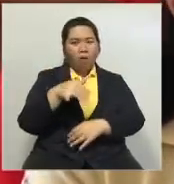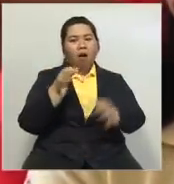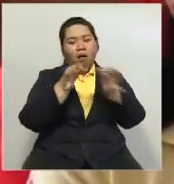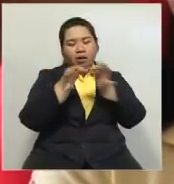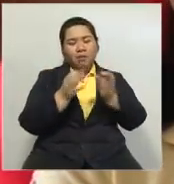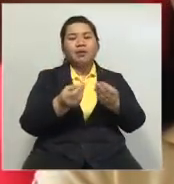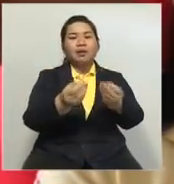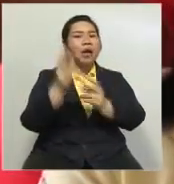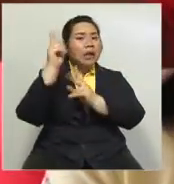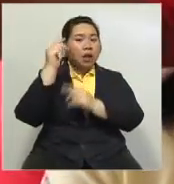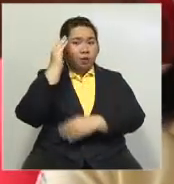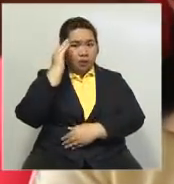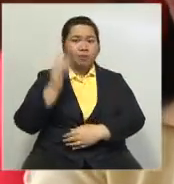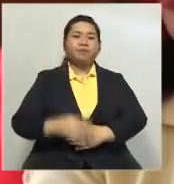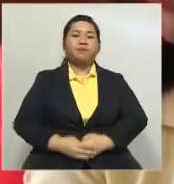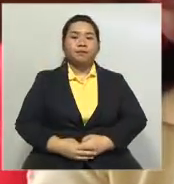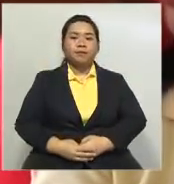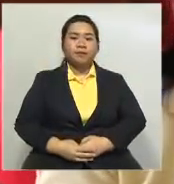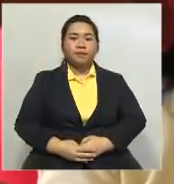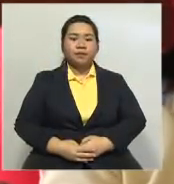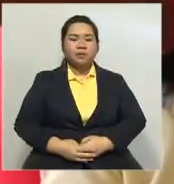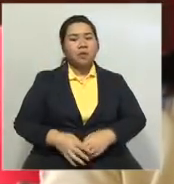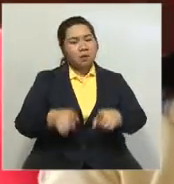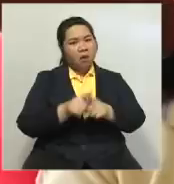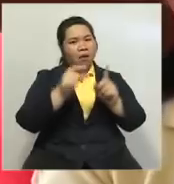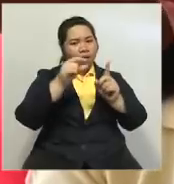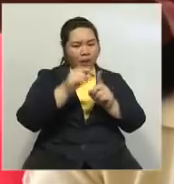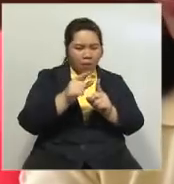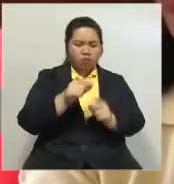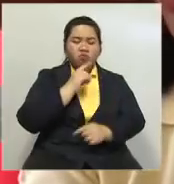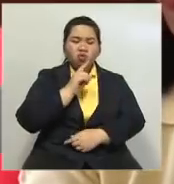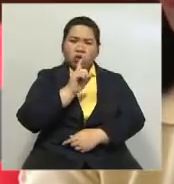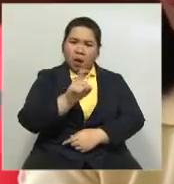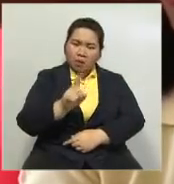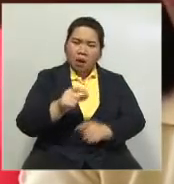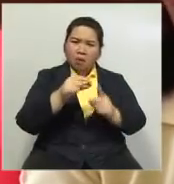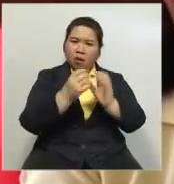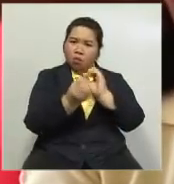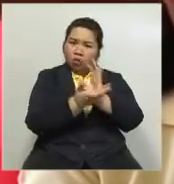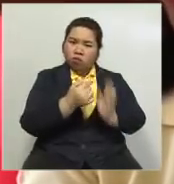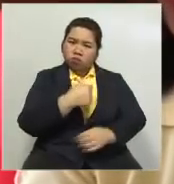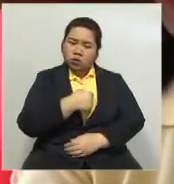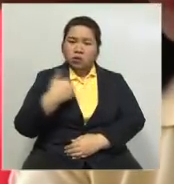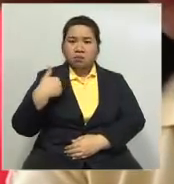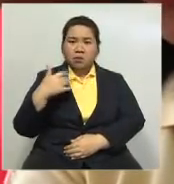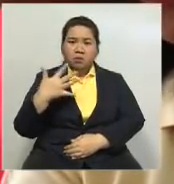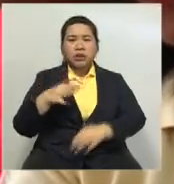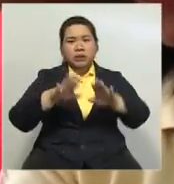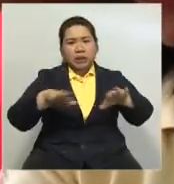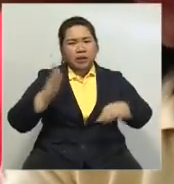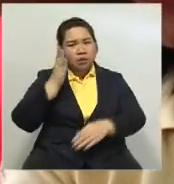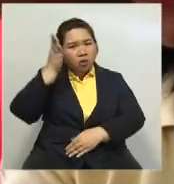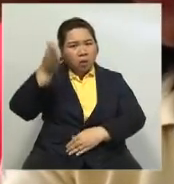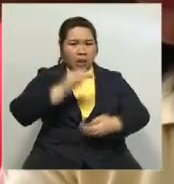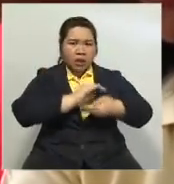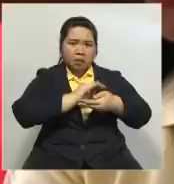พี่ๆน้องๆสื่อฟังว่าควรระมัดระวังเพราะว่าอาจจะมีผลต่อความรู้สึกและคิดของเด็กในวันข้างหน้า